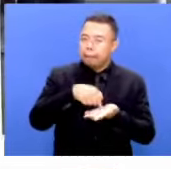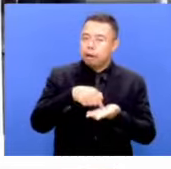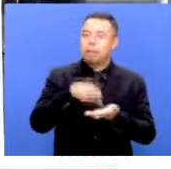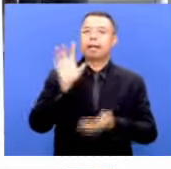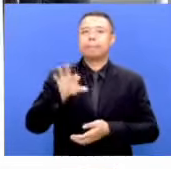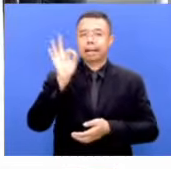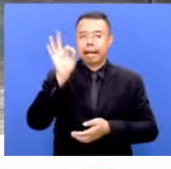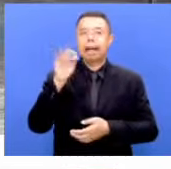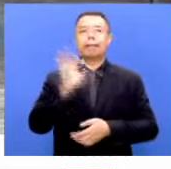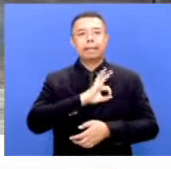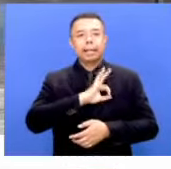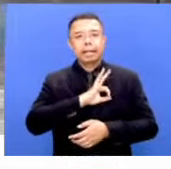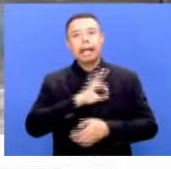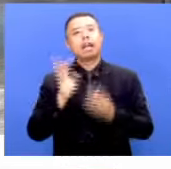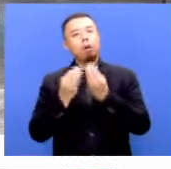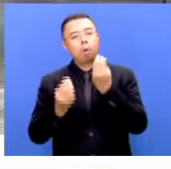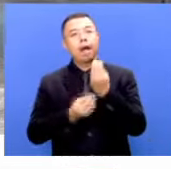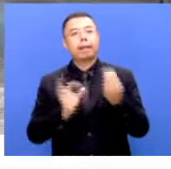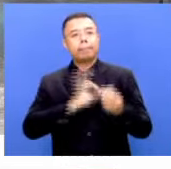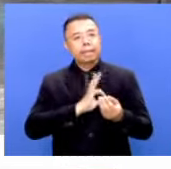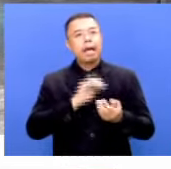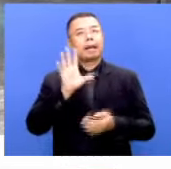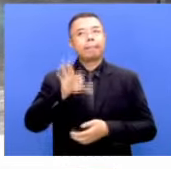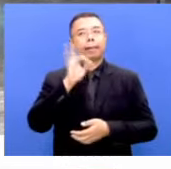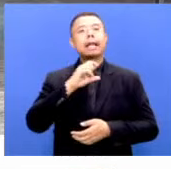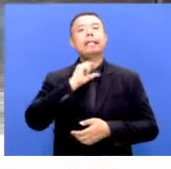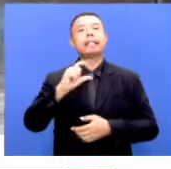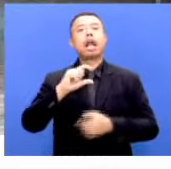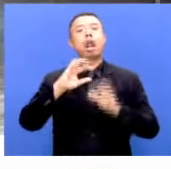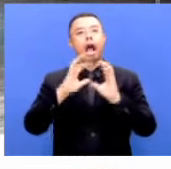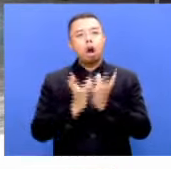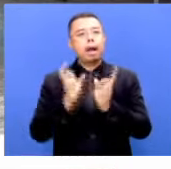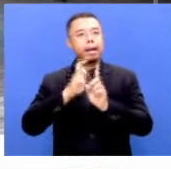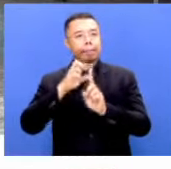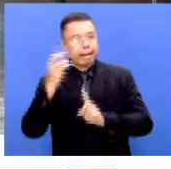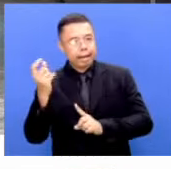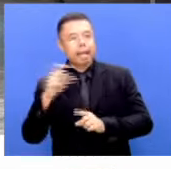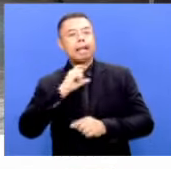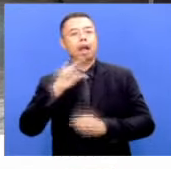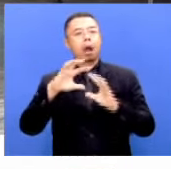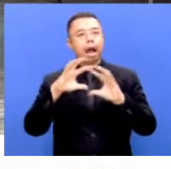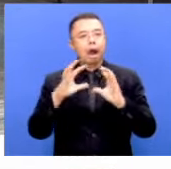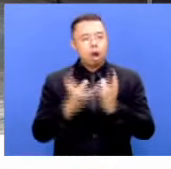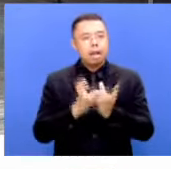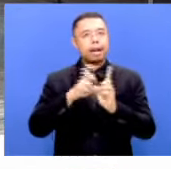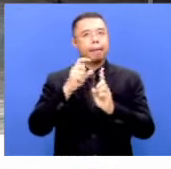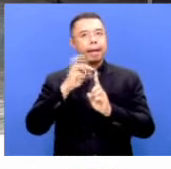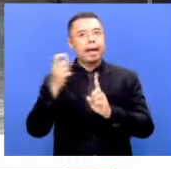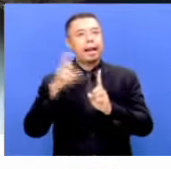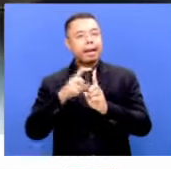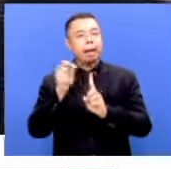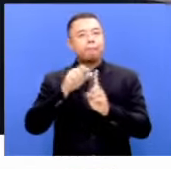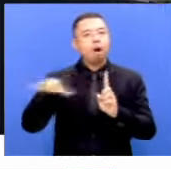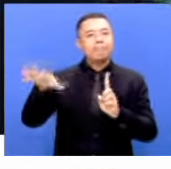pilihan presiden nonalil presiden pilihan calon anggota DPR RI calon anggota DPRD